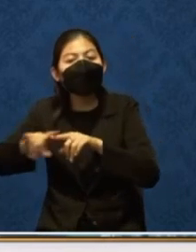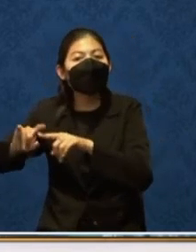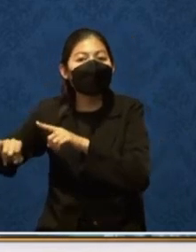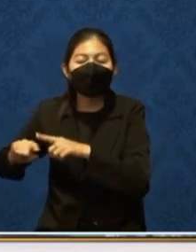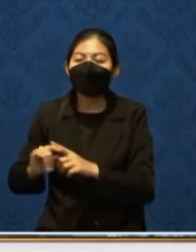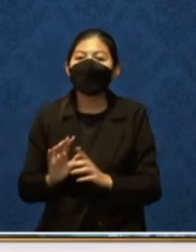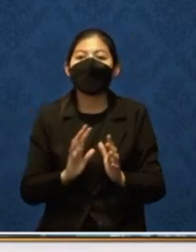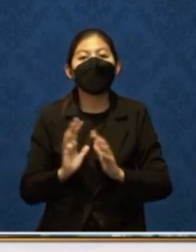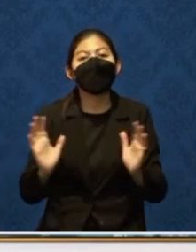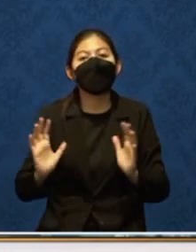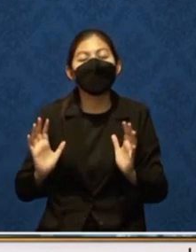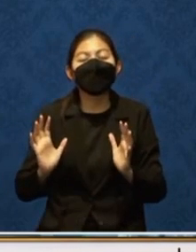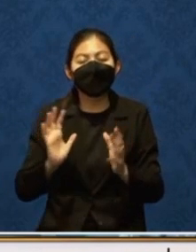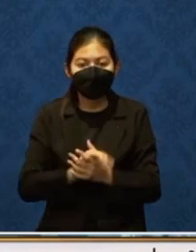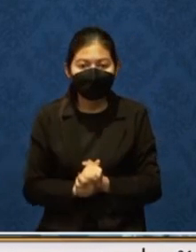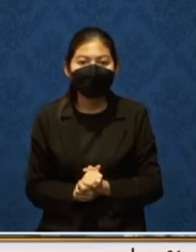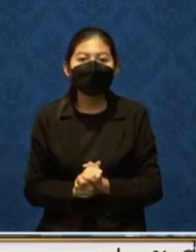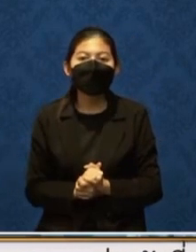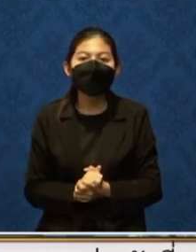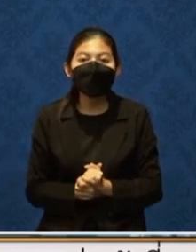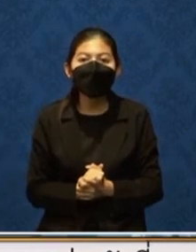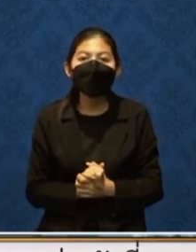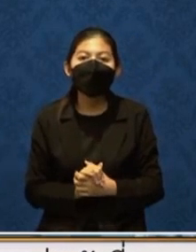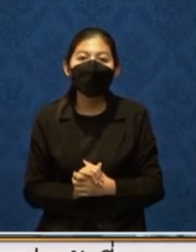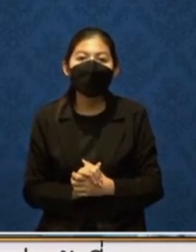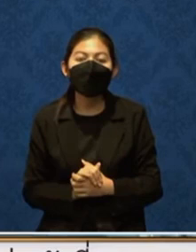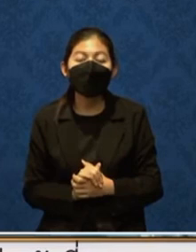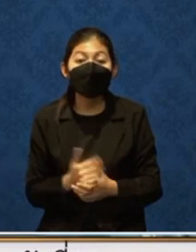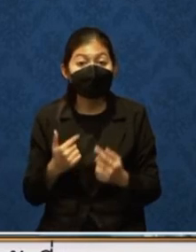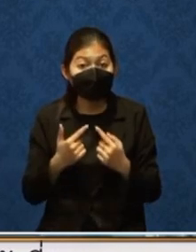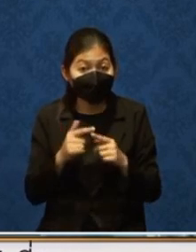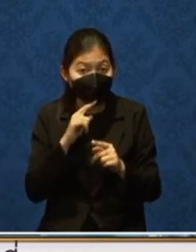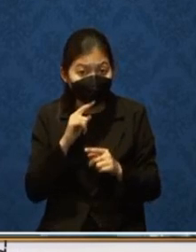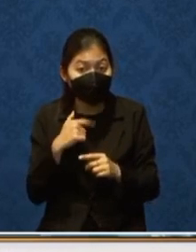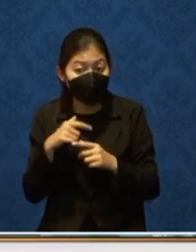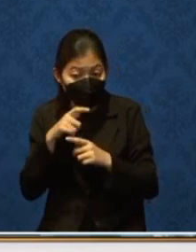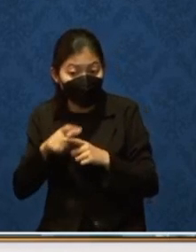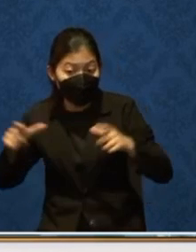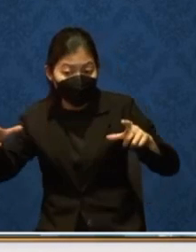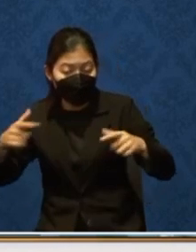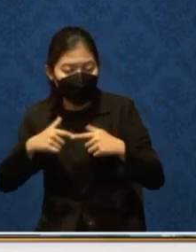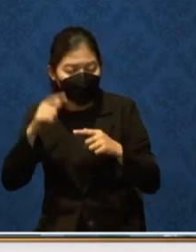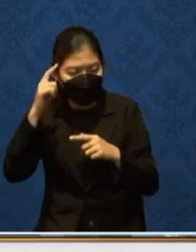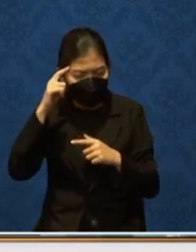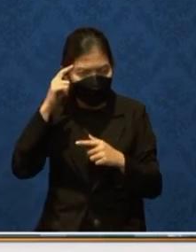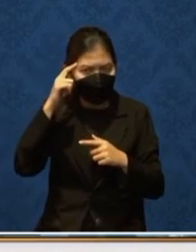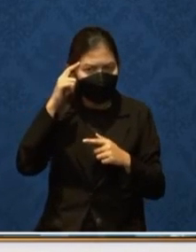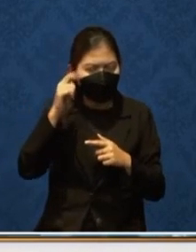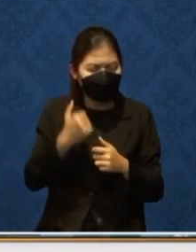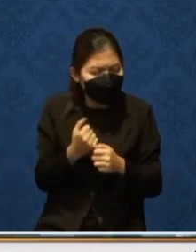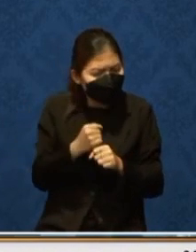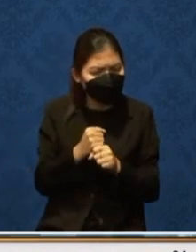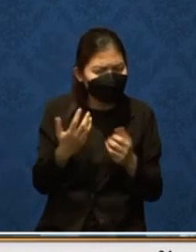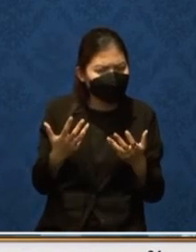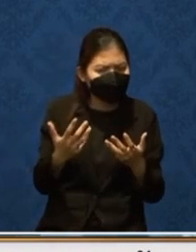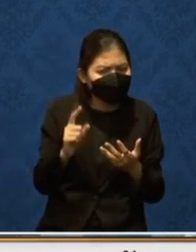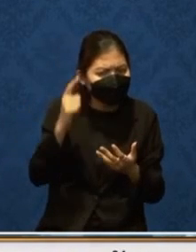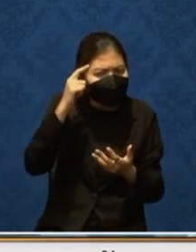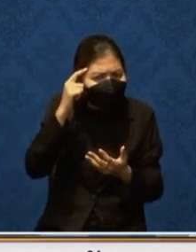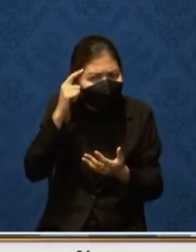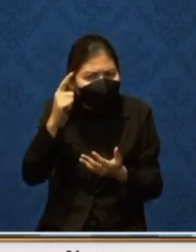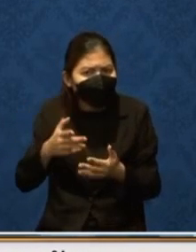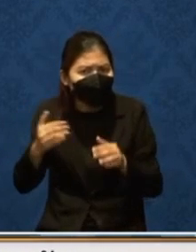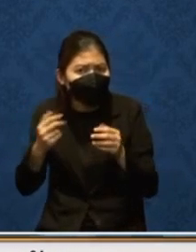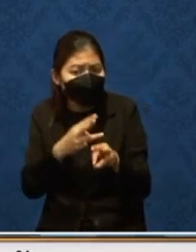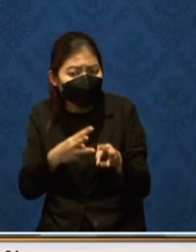่ประเดนทต้องคิดกันผมบอกวใหญ่ ใหญ่จรินะครั แตตองคิดกันว่าเราจะทำอยางนั้นถูกทางหืออย่าง